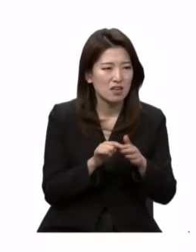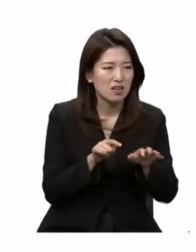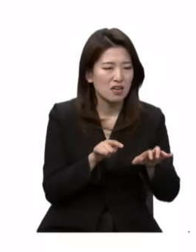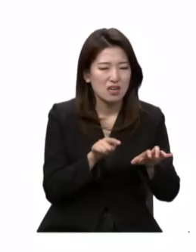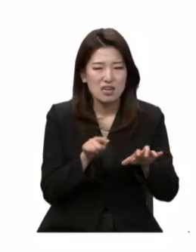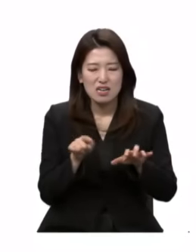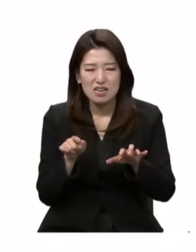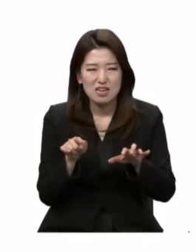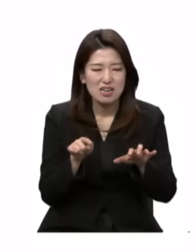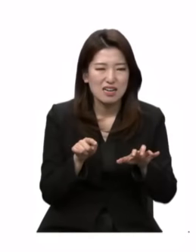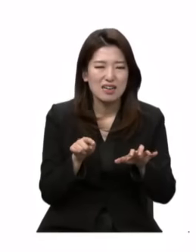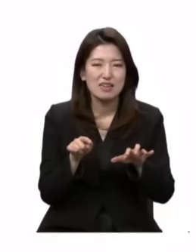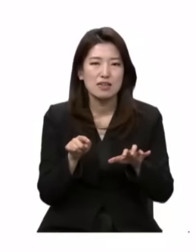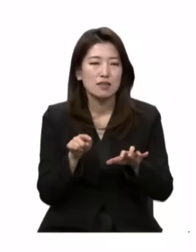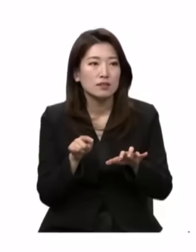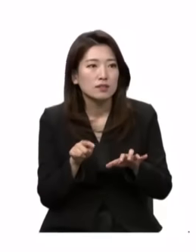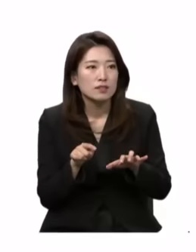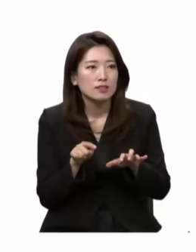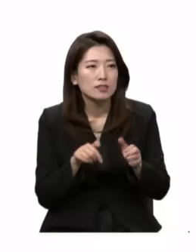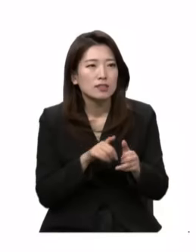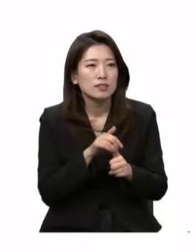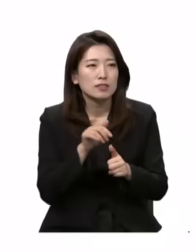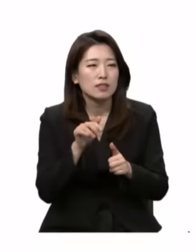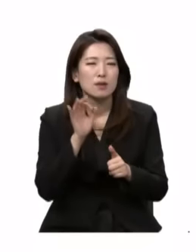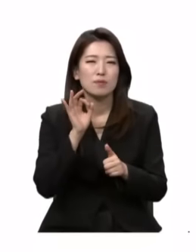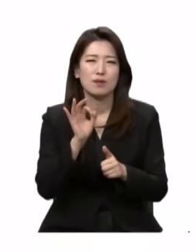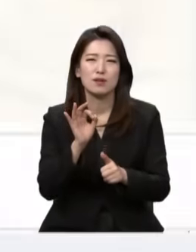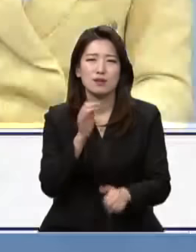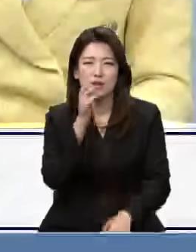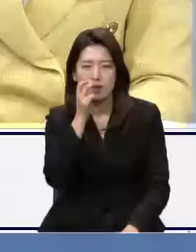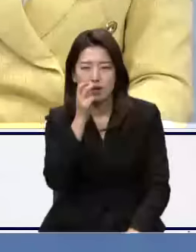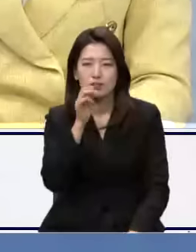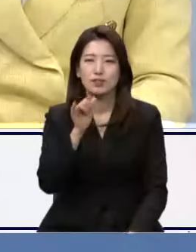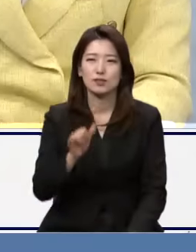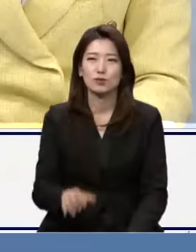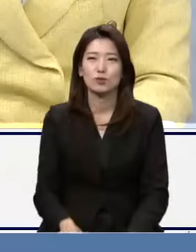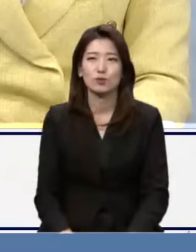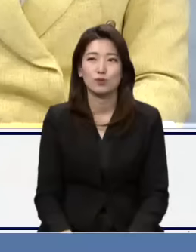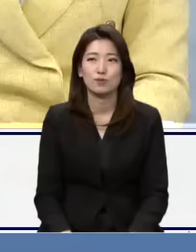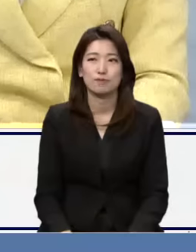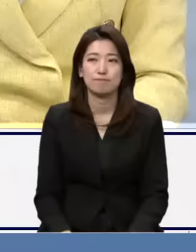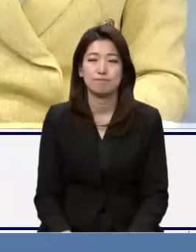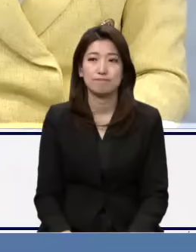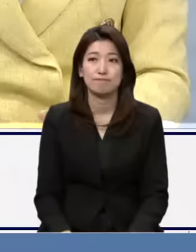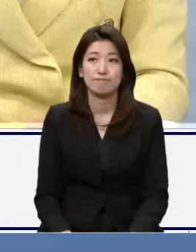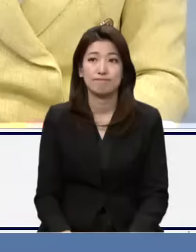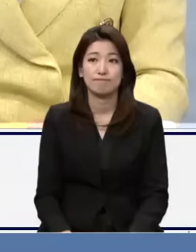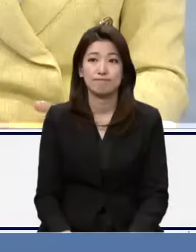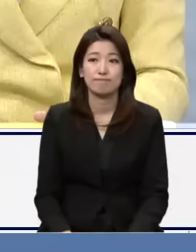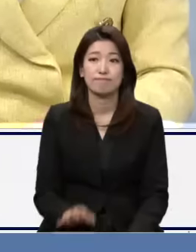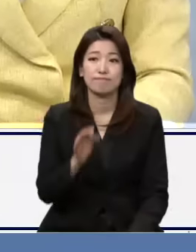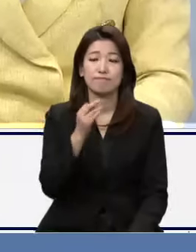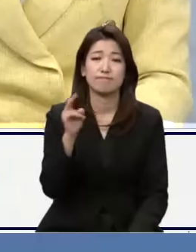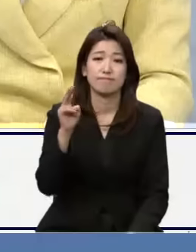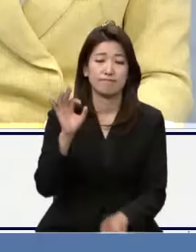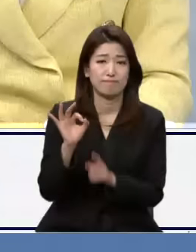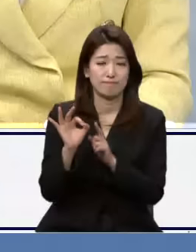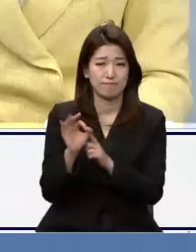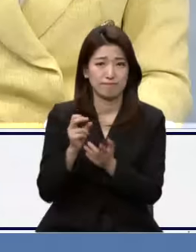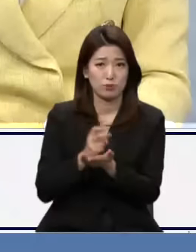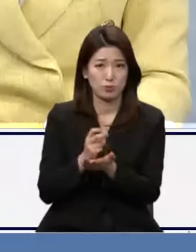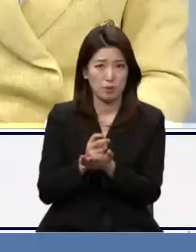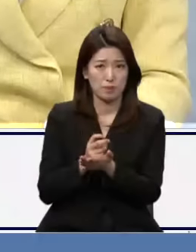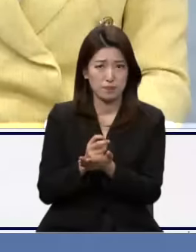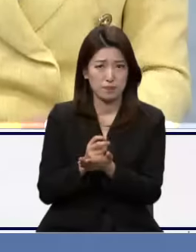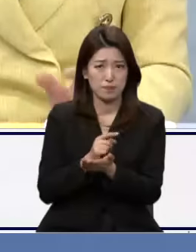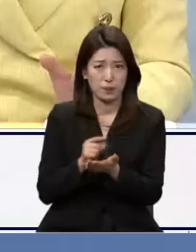말씀 드려야겠습니다 당연히 이런 부분과 관련 특히 이제 양문석 후보가 이제 편법이나 불법이냐 이제 이런 부분들이 이제 밝혀져야 된다고 앞서서도